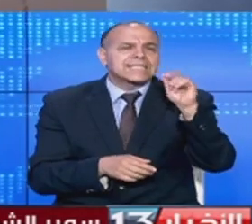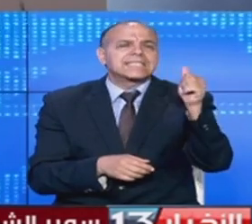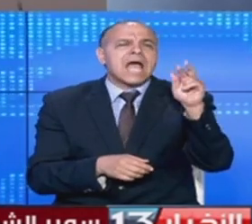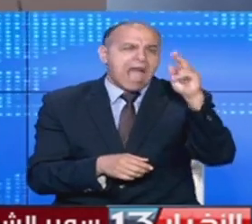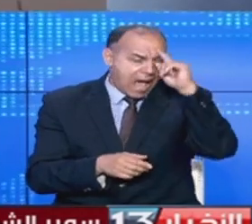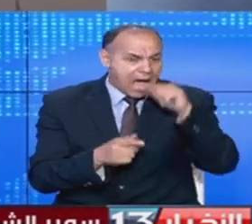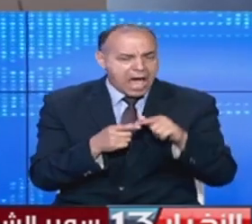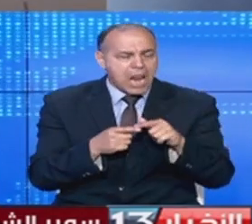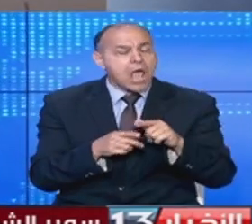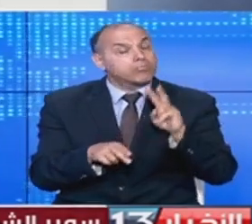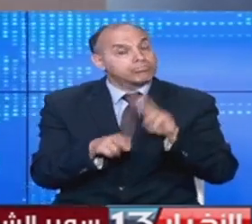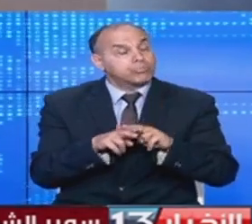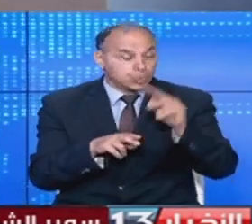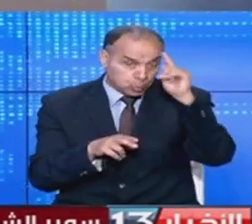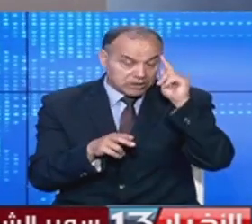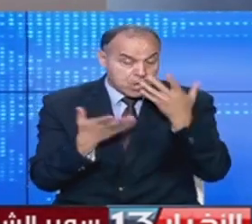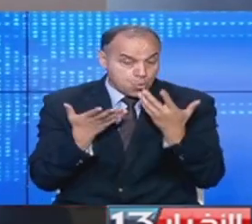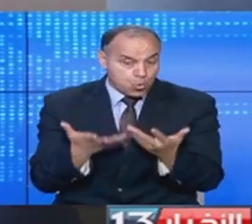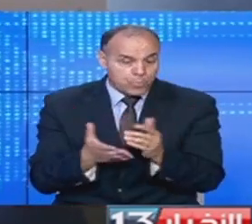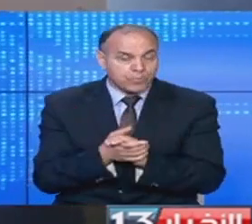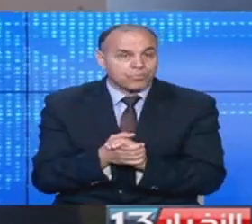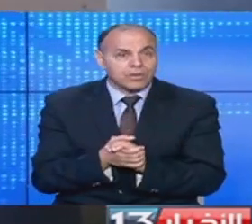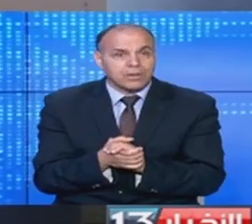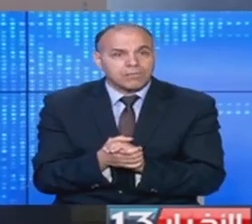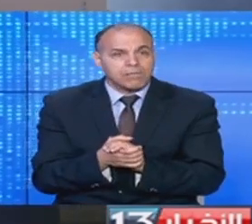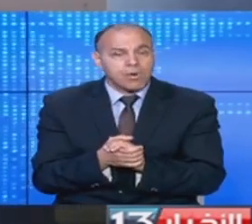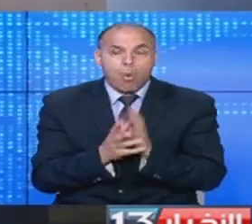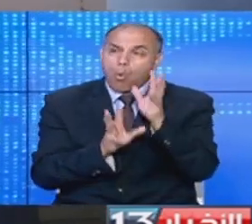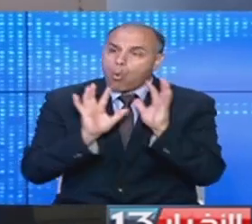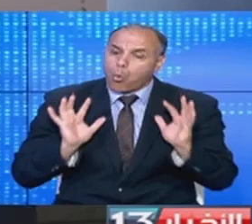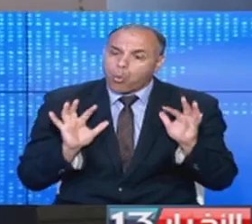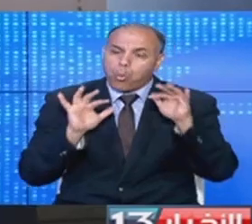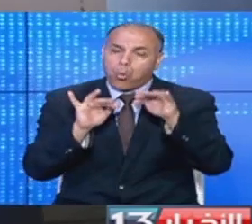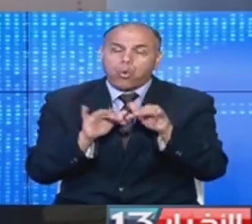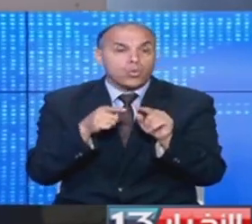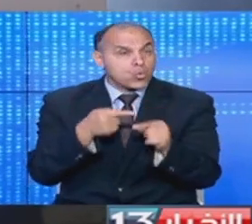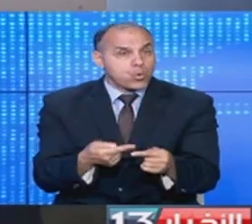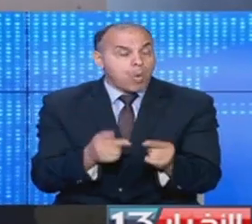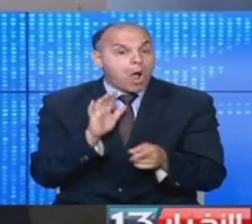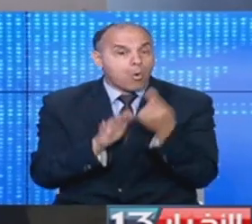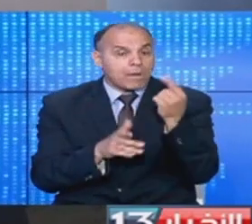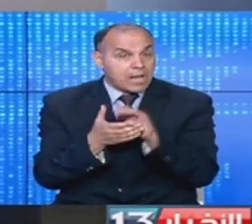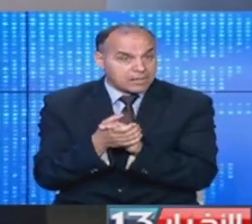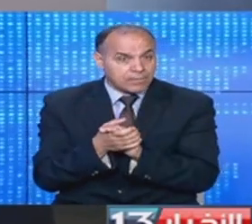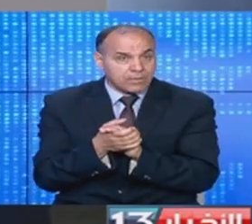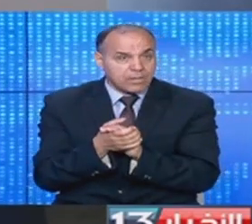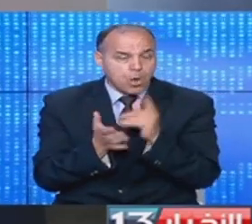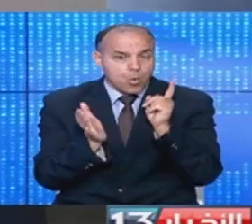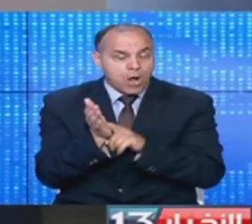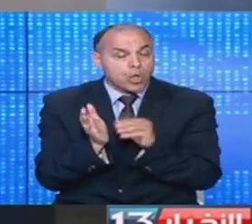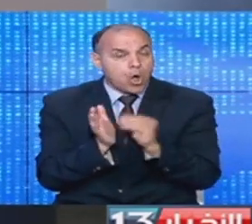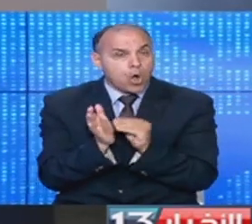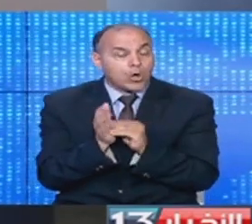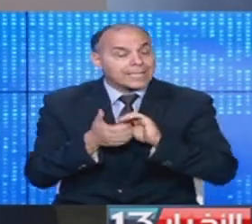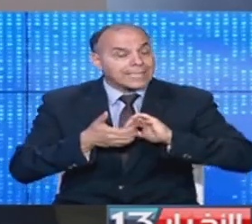من السيادة الوطنية. اليوم بهذا التجمع الحاشد الغير المسبوق نؤكد مرة أخرى